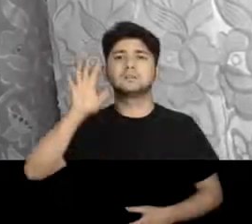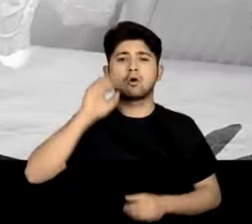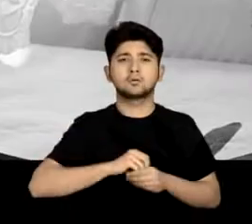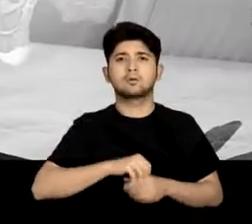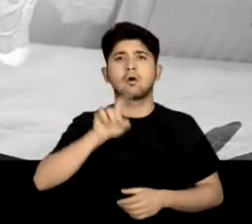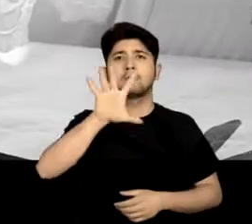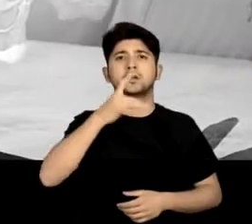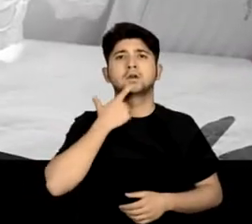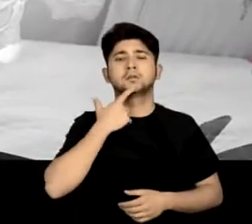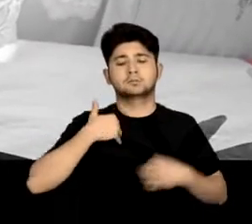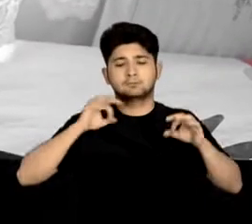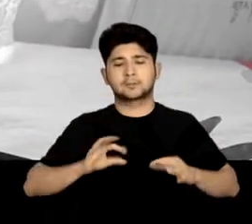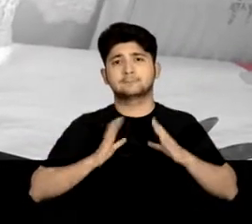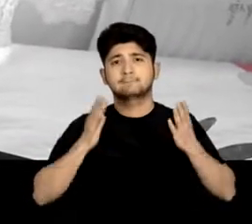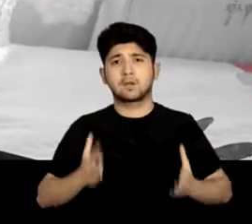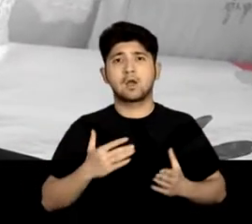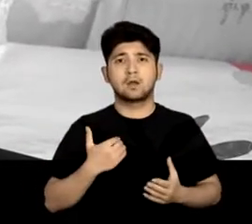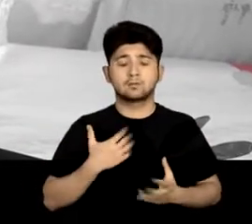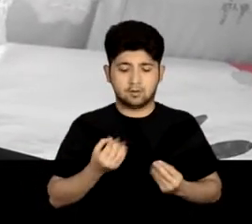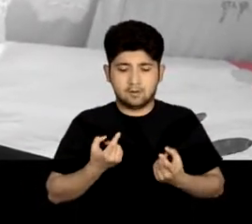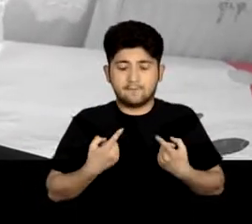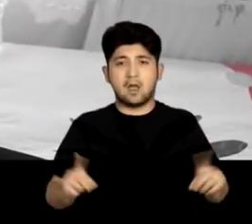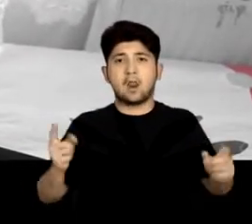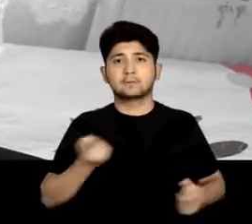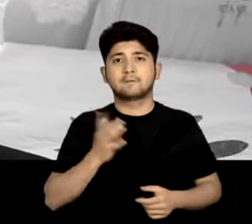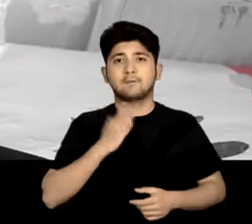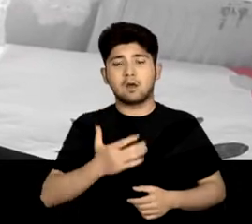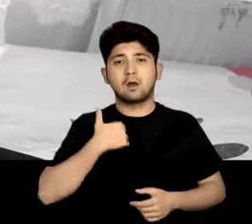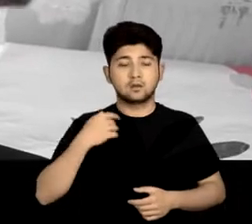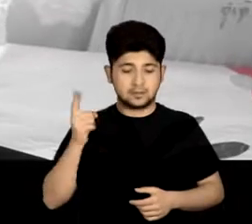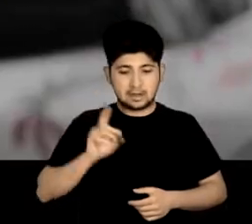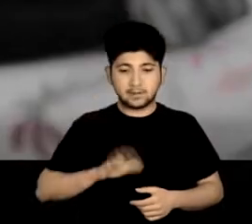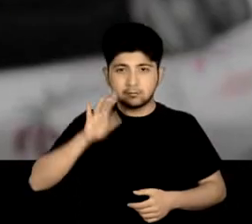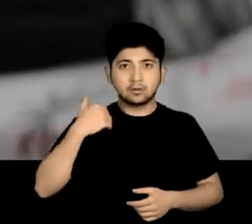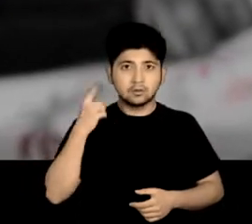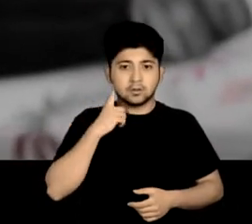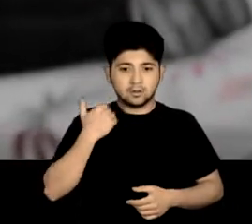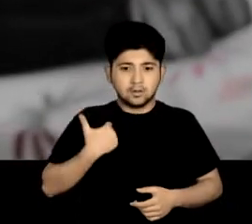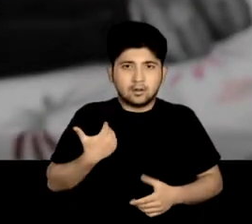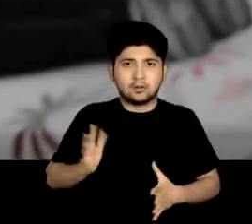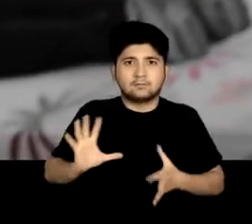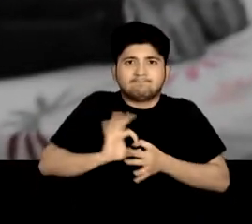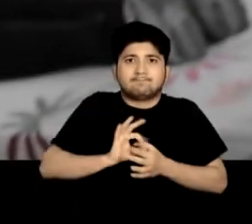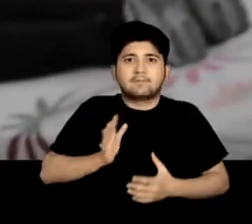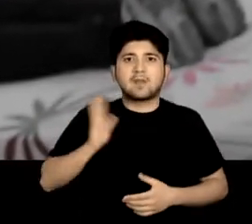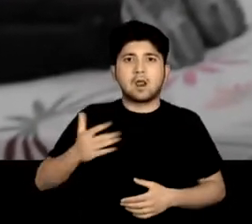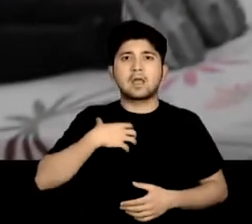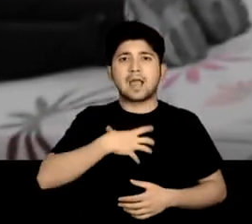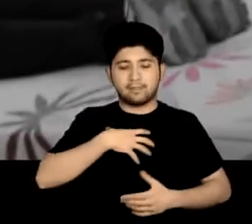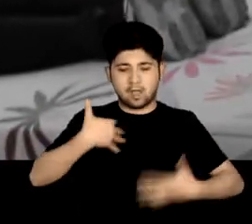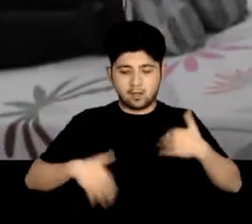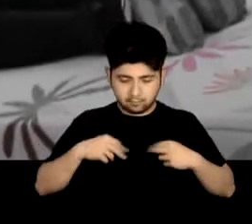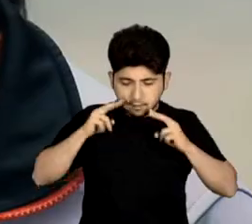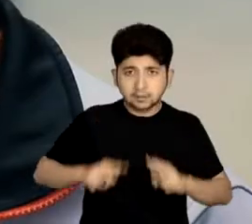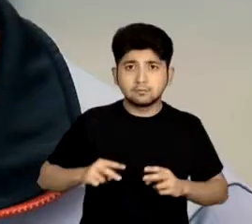Basketbola 15 yaşında başlamıştım. Benim için bambaşka bir şey yani. Onu duyduğum anda kendimle özdeştirdim. O kendi